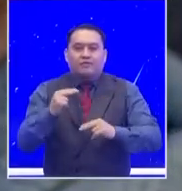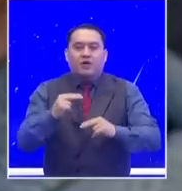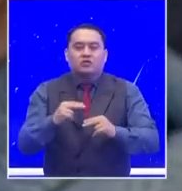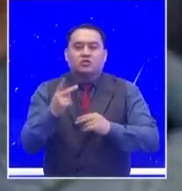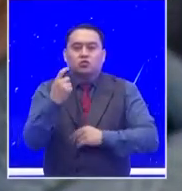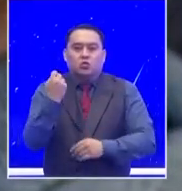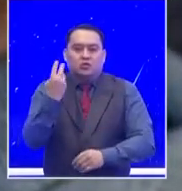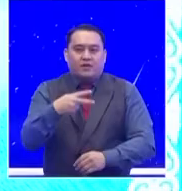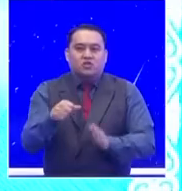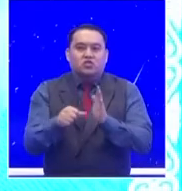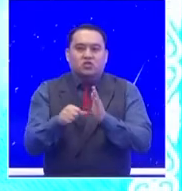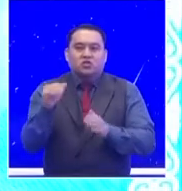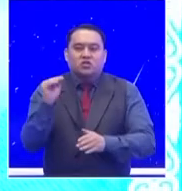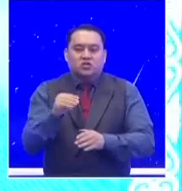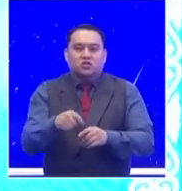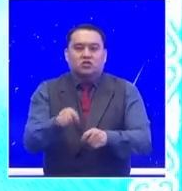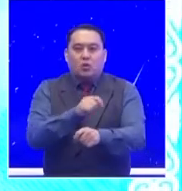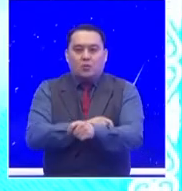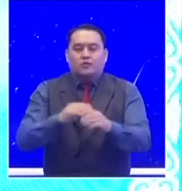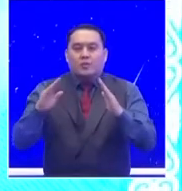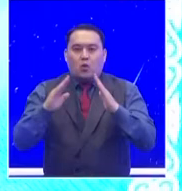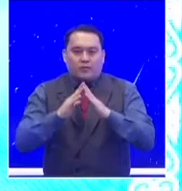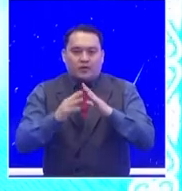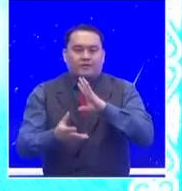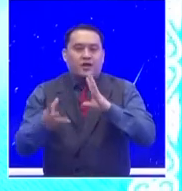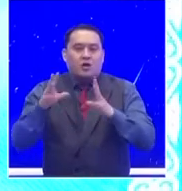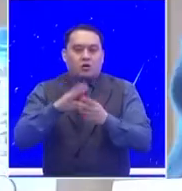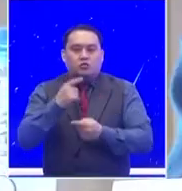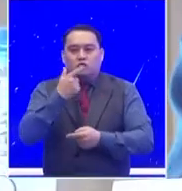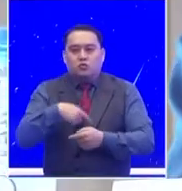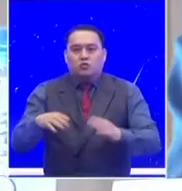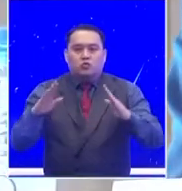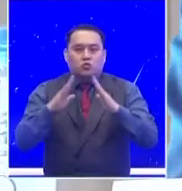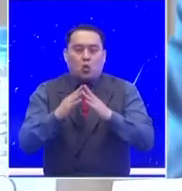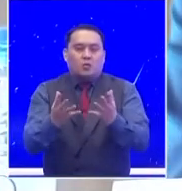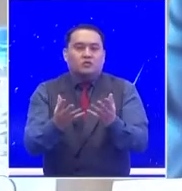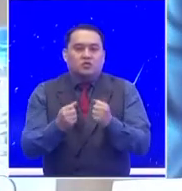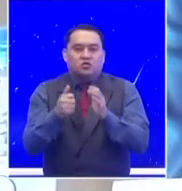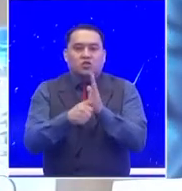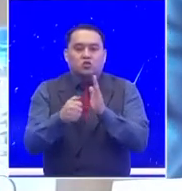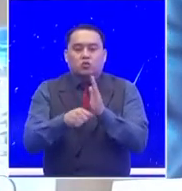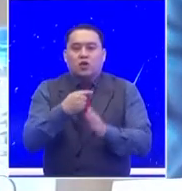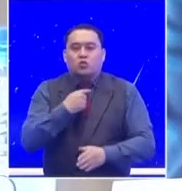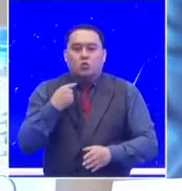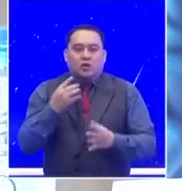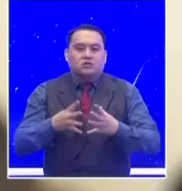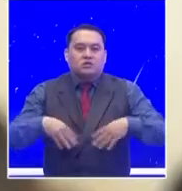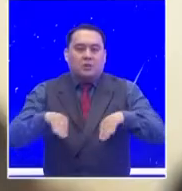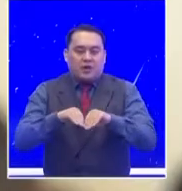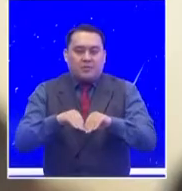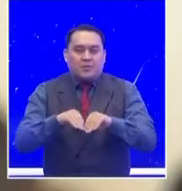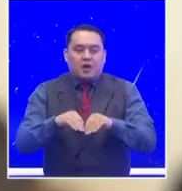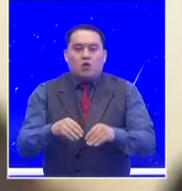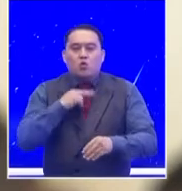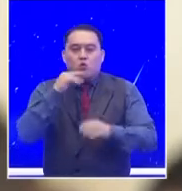свыше 126 тысяч квадратных метров жилья. В результате собственной крыши обзавелись почти 600 талдыкурганских семей. Особое